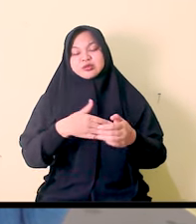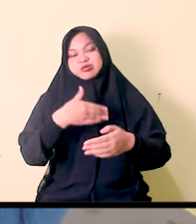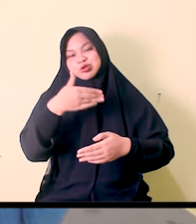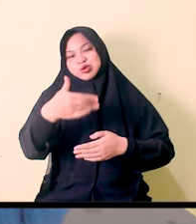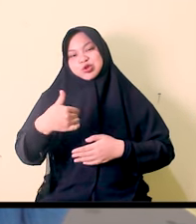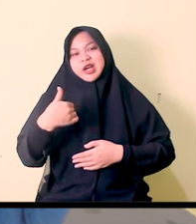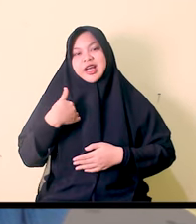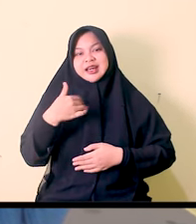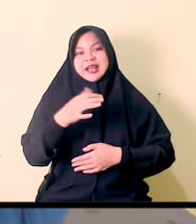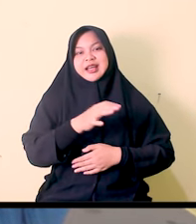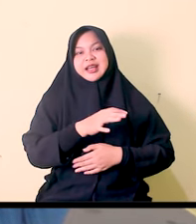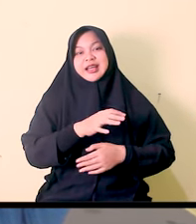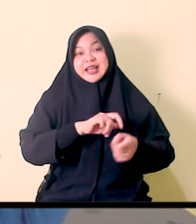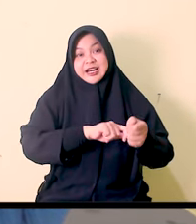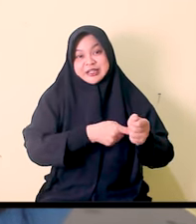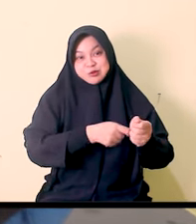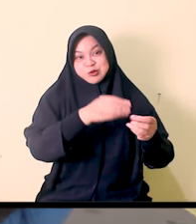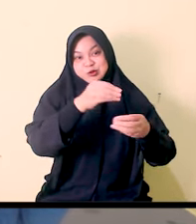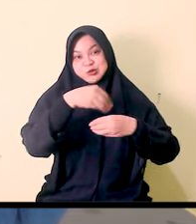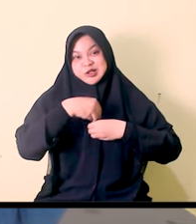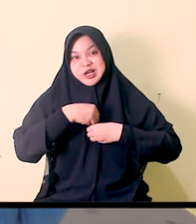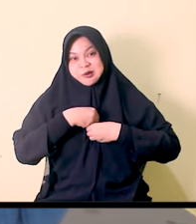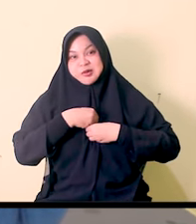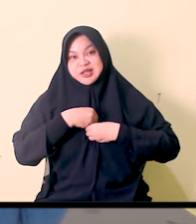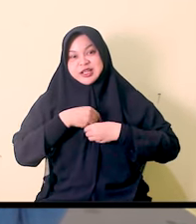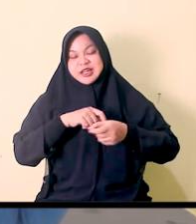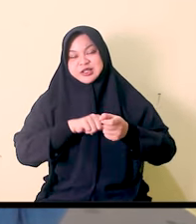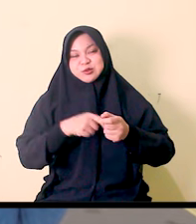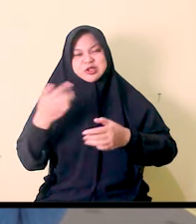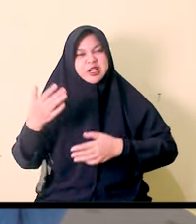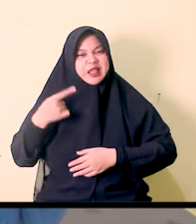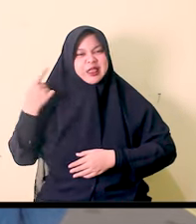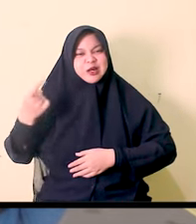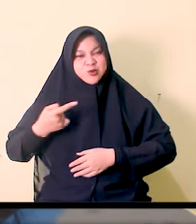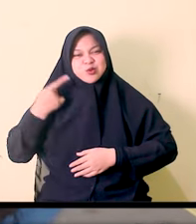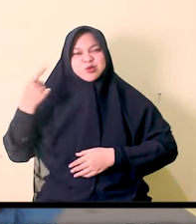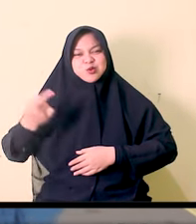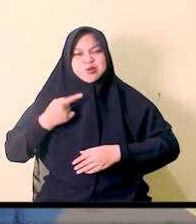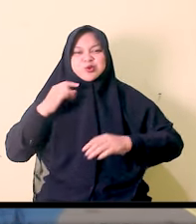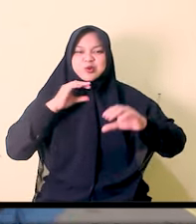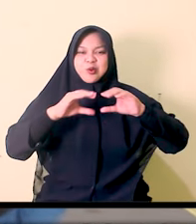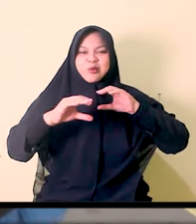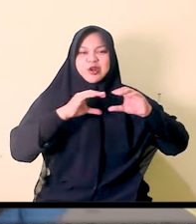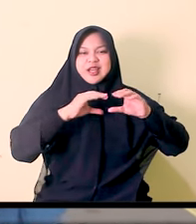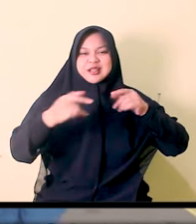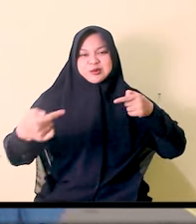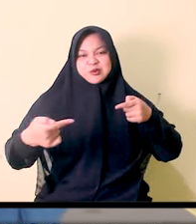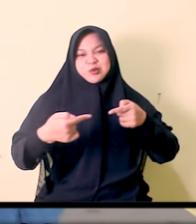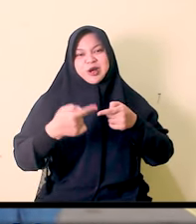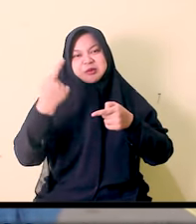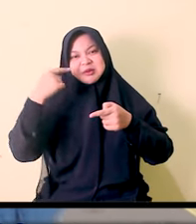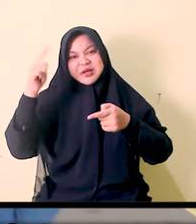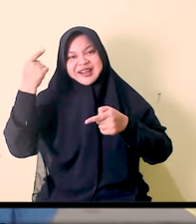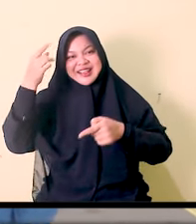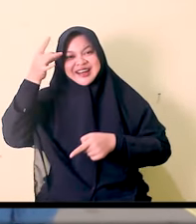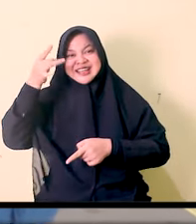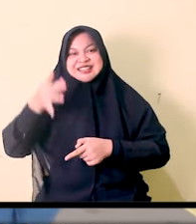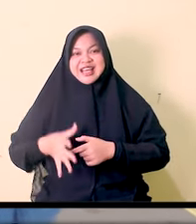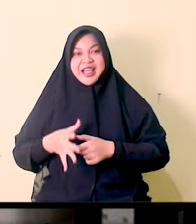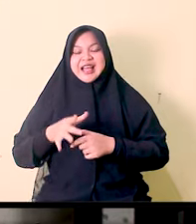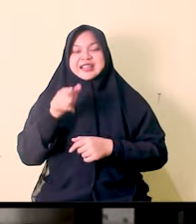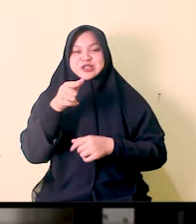lama-lama mereka ada respon lah di saat kita dapat respon seperti itu maka saya terus melakukan komunikasi dengan pihak